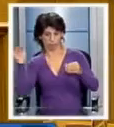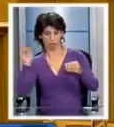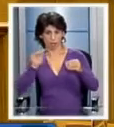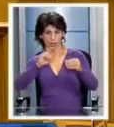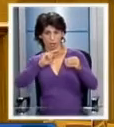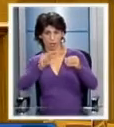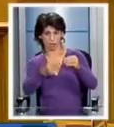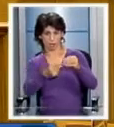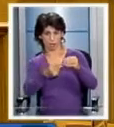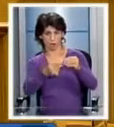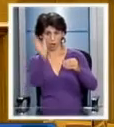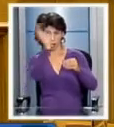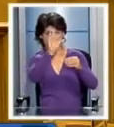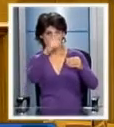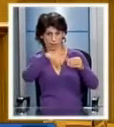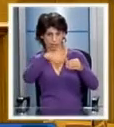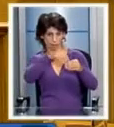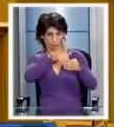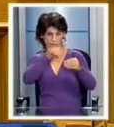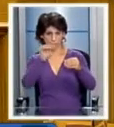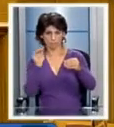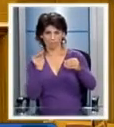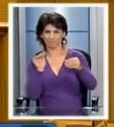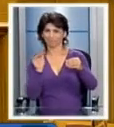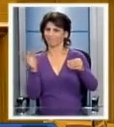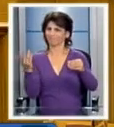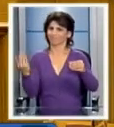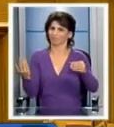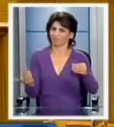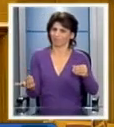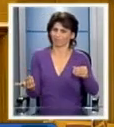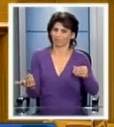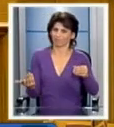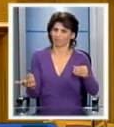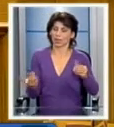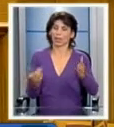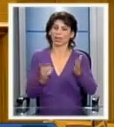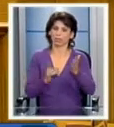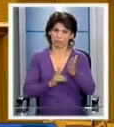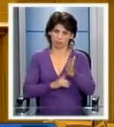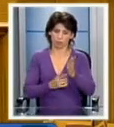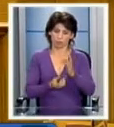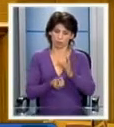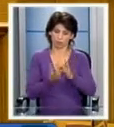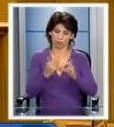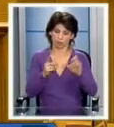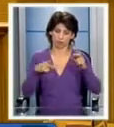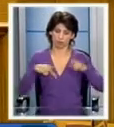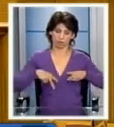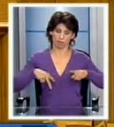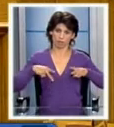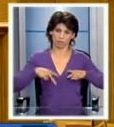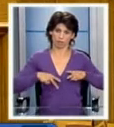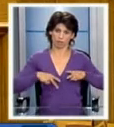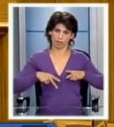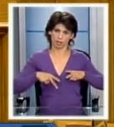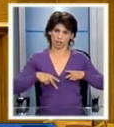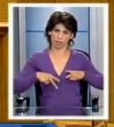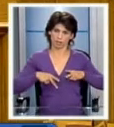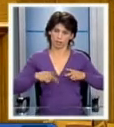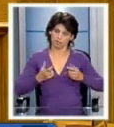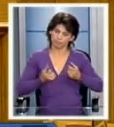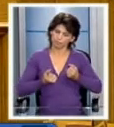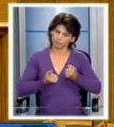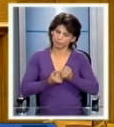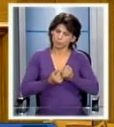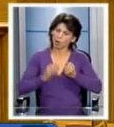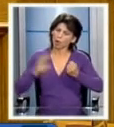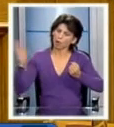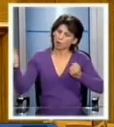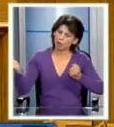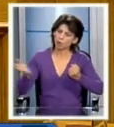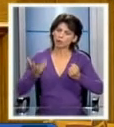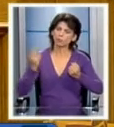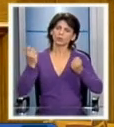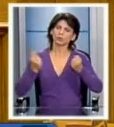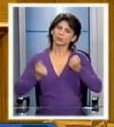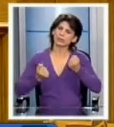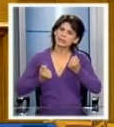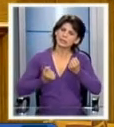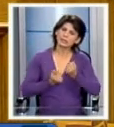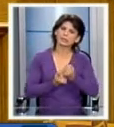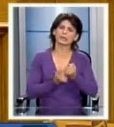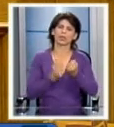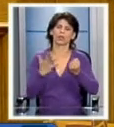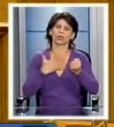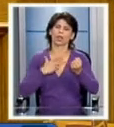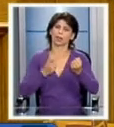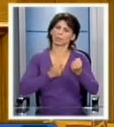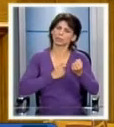Ευρώπης. Πρέπει λοιπόν να περιβάλλουμε τη νέα κυβέρνηση με την ευρύτερη δυνατή στήριξη, με ευρύτερη εμπιστοσύνη